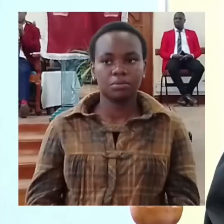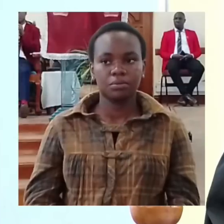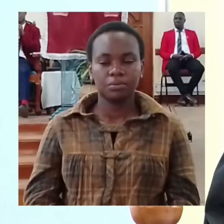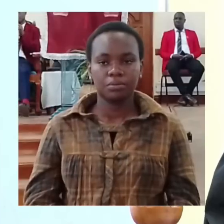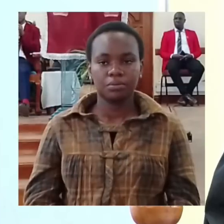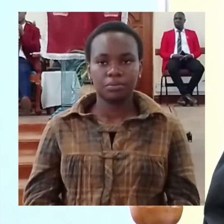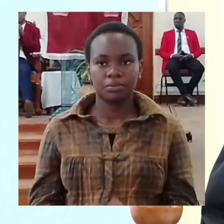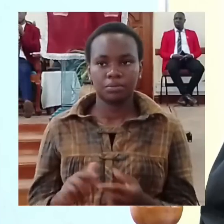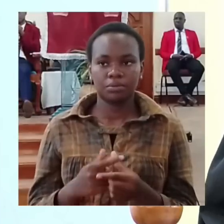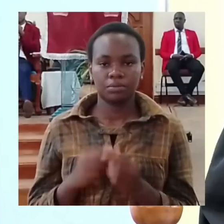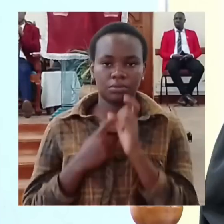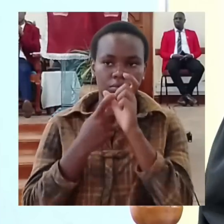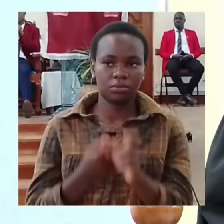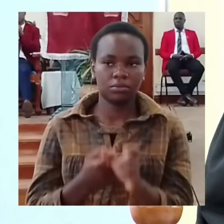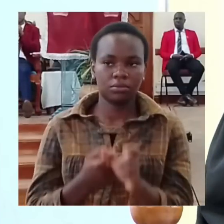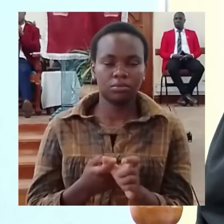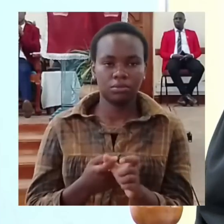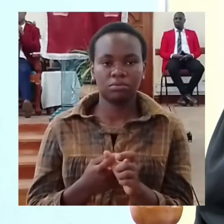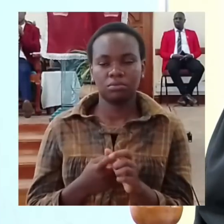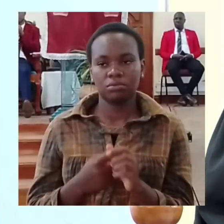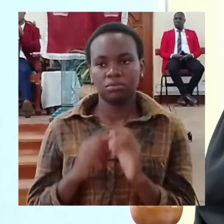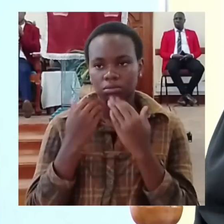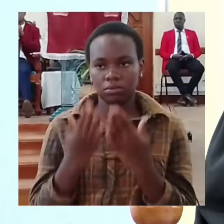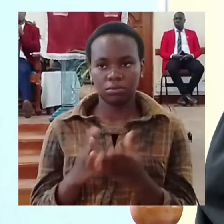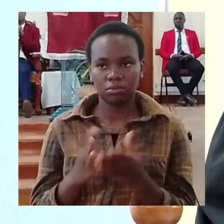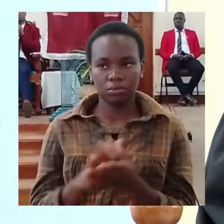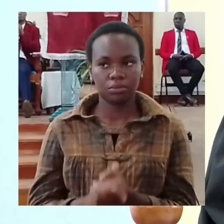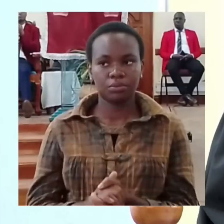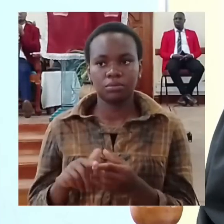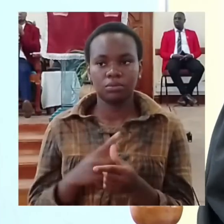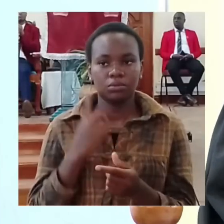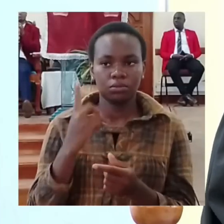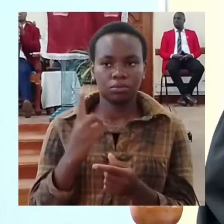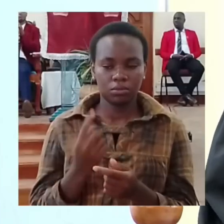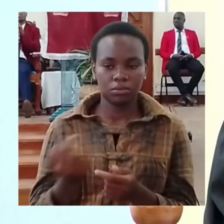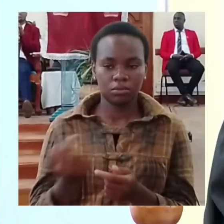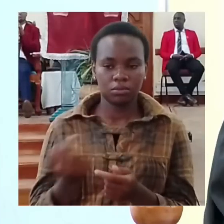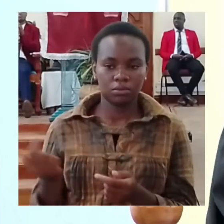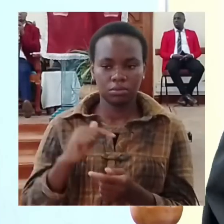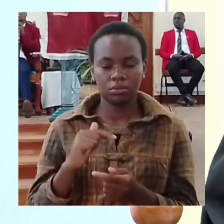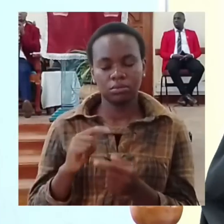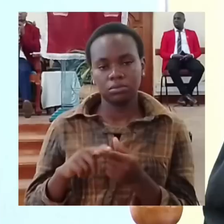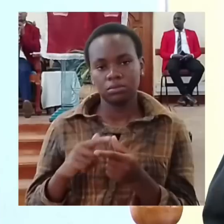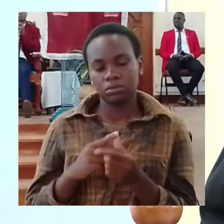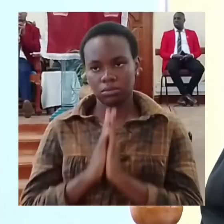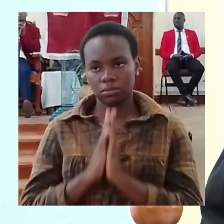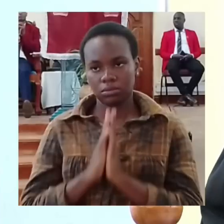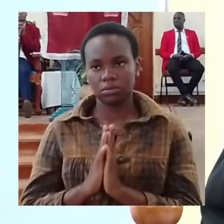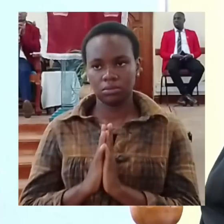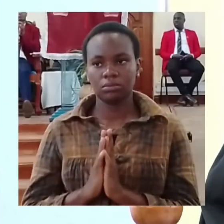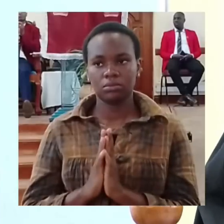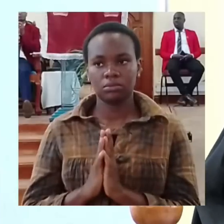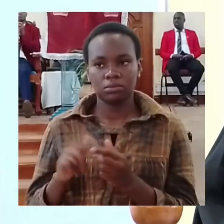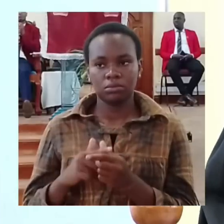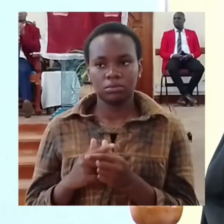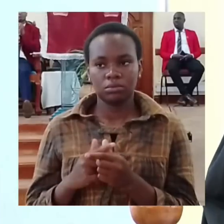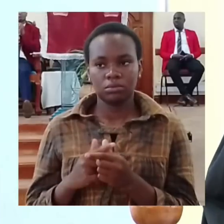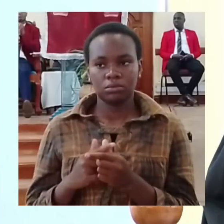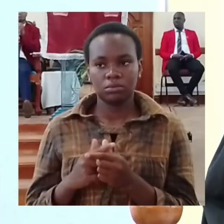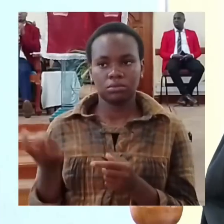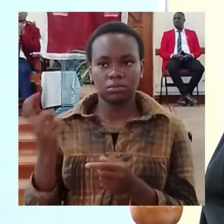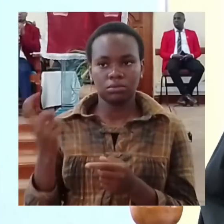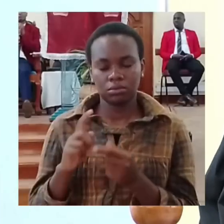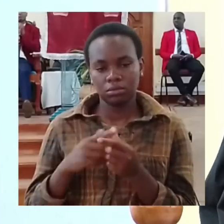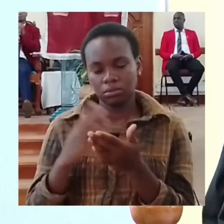Ngethiĩra. Gũtirĩ kĩheo Ngai akũhete? Ona rĩmwe ona gũka no ũheo kĩheo gĩa kũhoya. Ũkauga niĩ